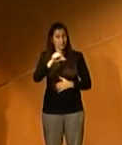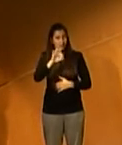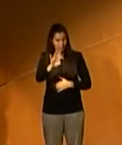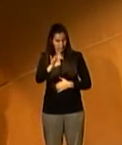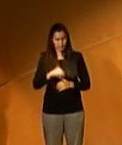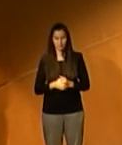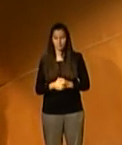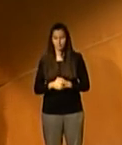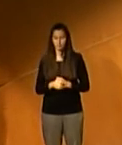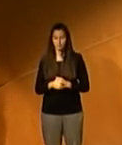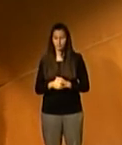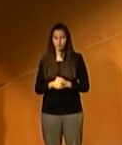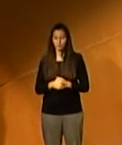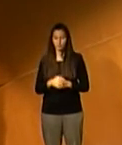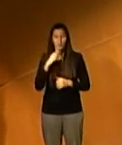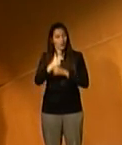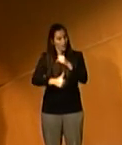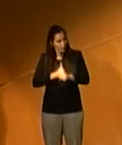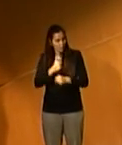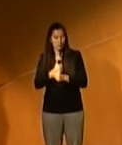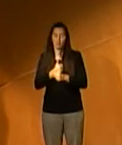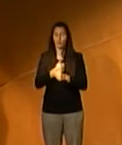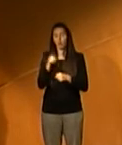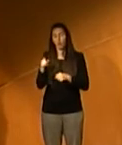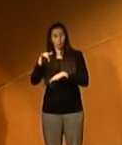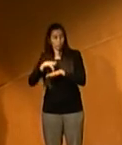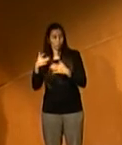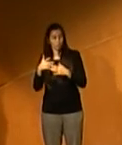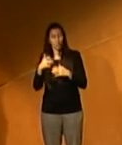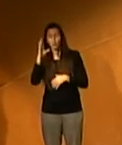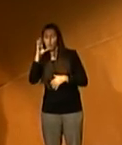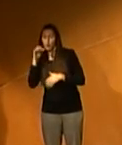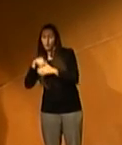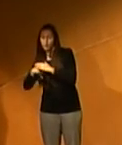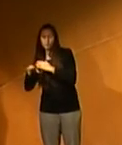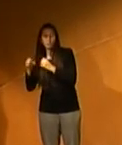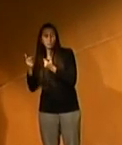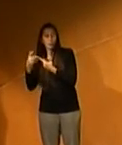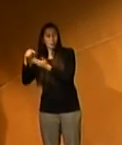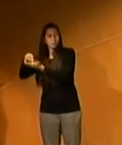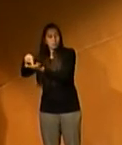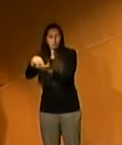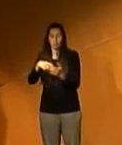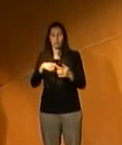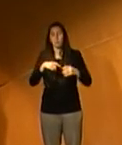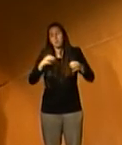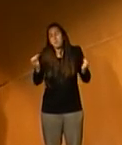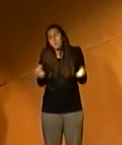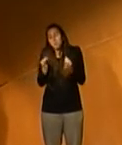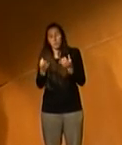Durant cette année d'IMA, différents hébergements sont mis en place. Un retour en famille est également proposé certains